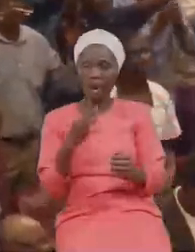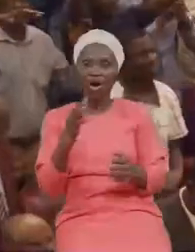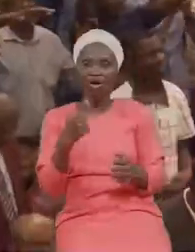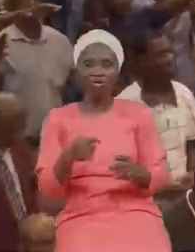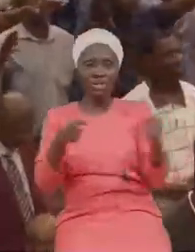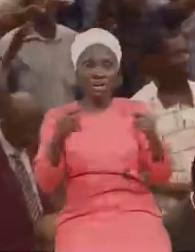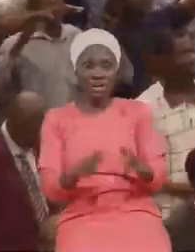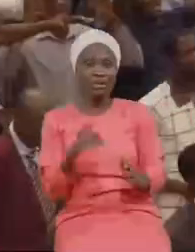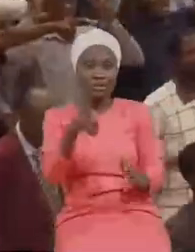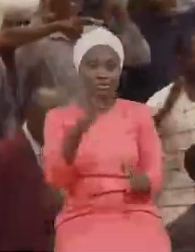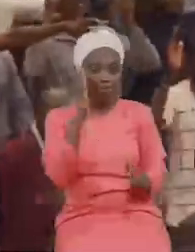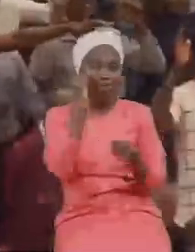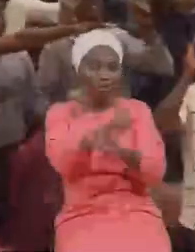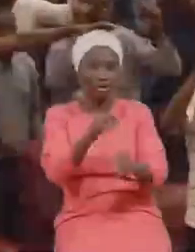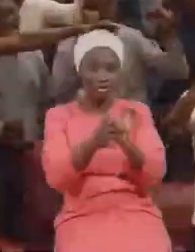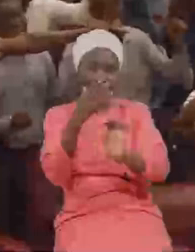allez le vaincre